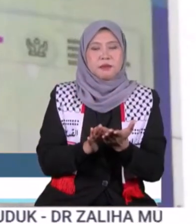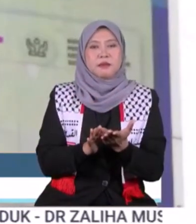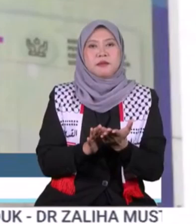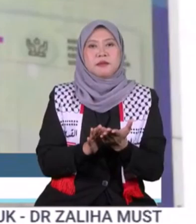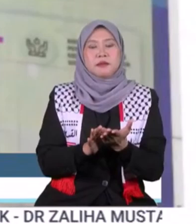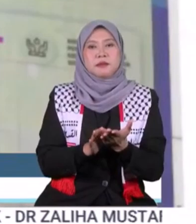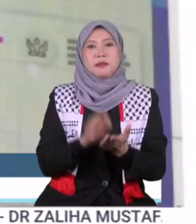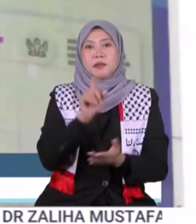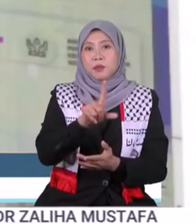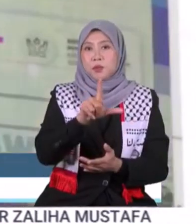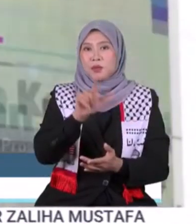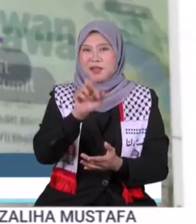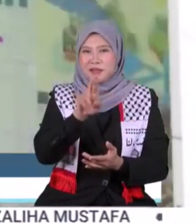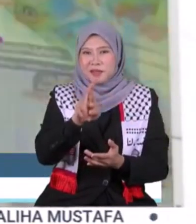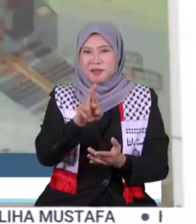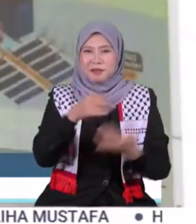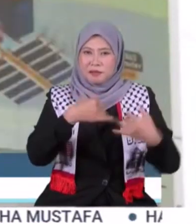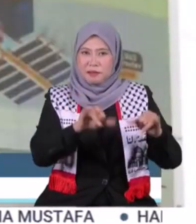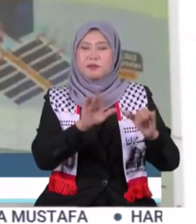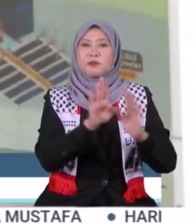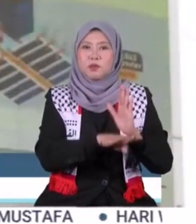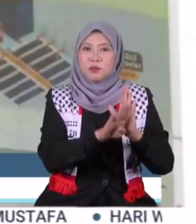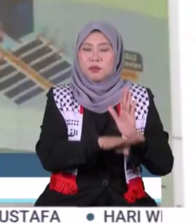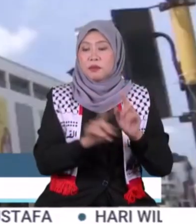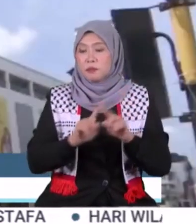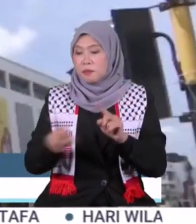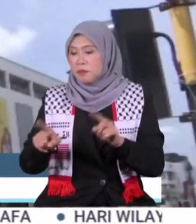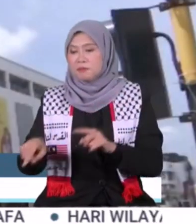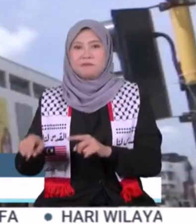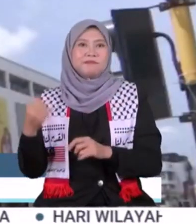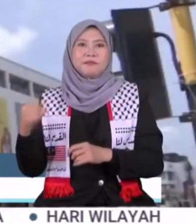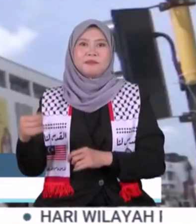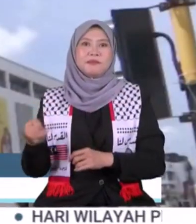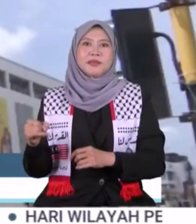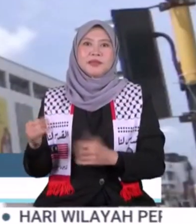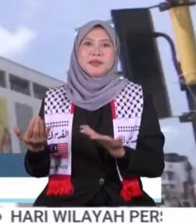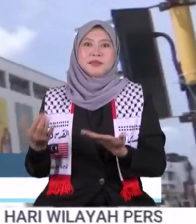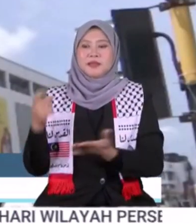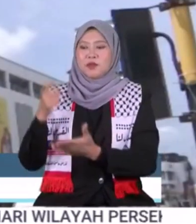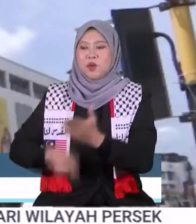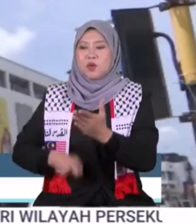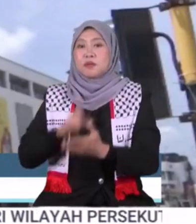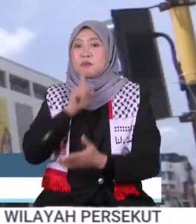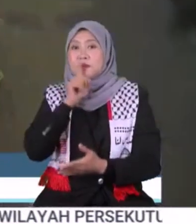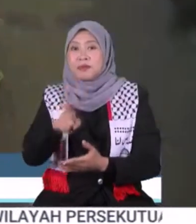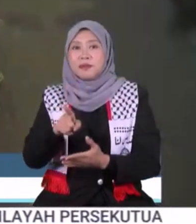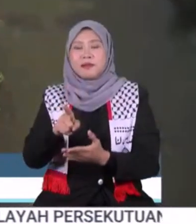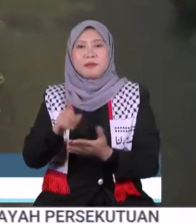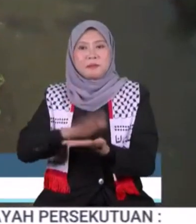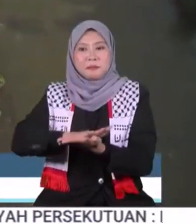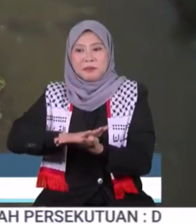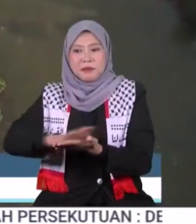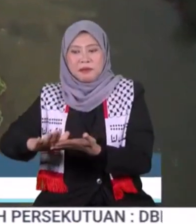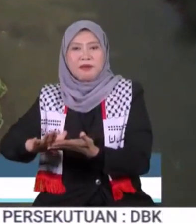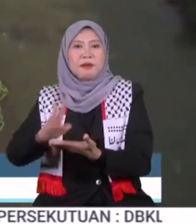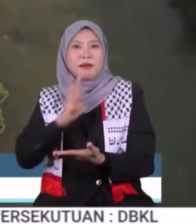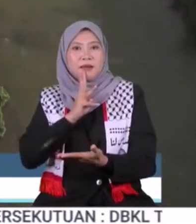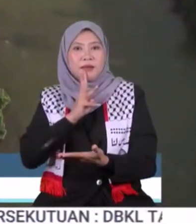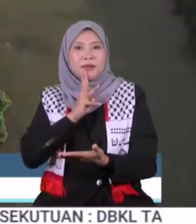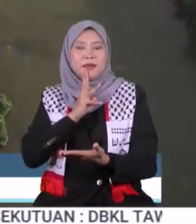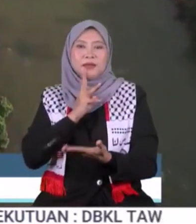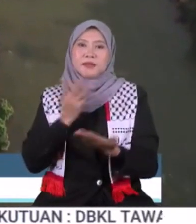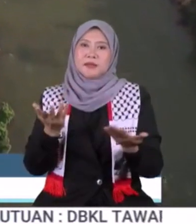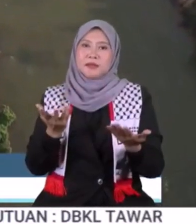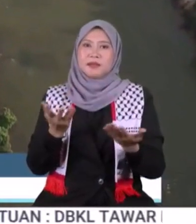air dilihat masih rendah. Malah, ia tidak dapat menampung kos sebenar penyediaan perkhidmatan bekalan